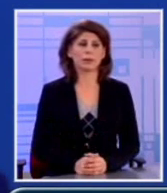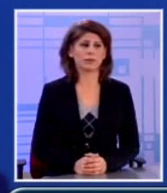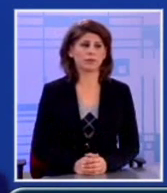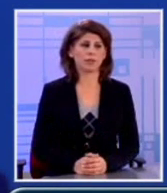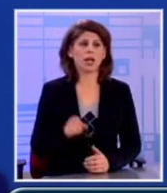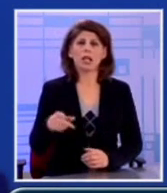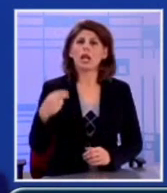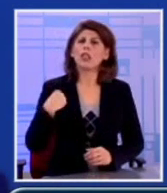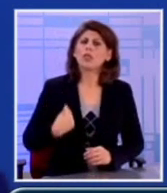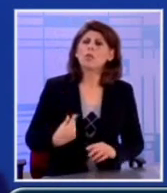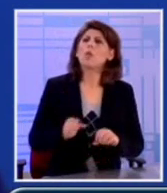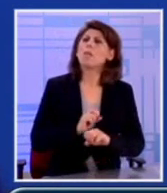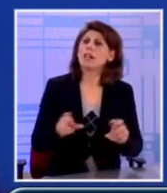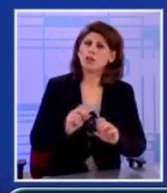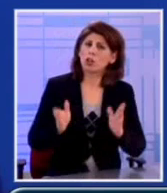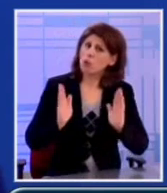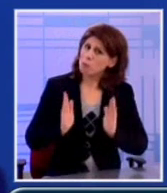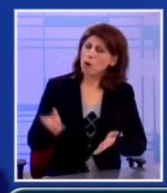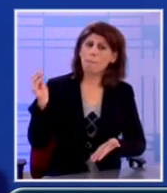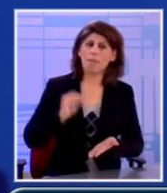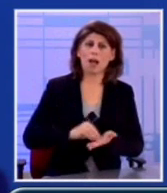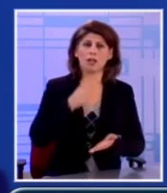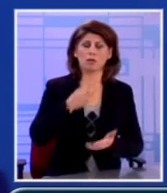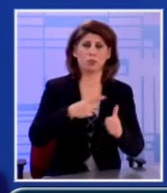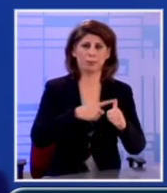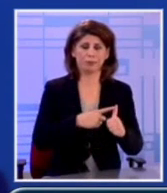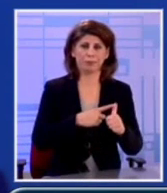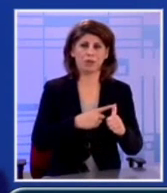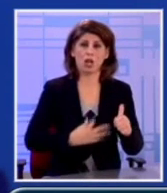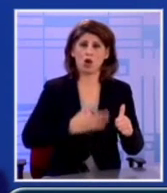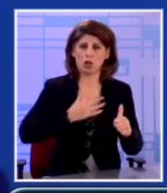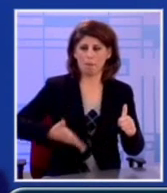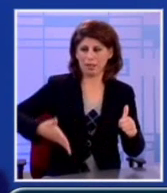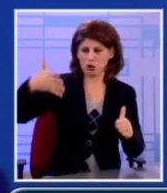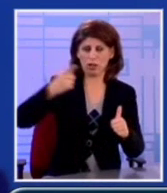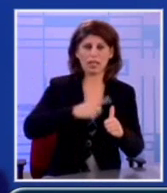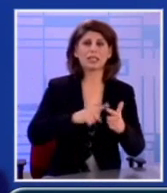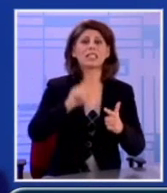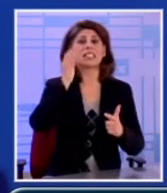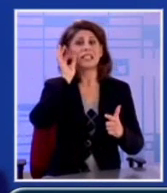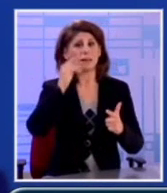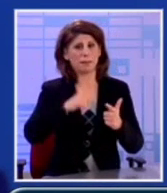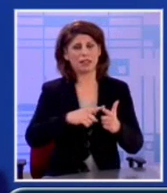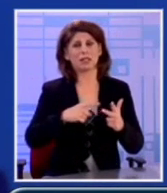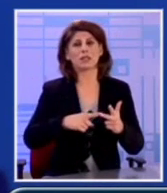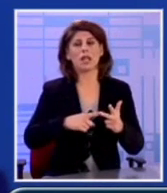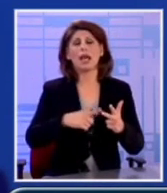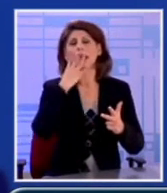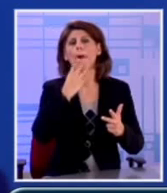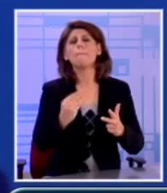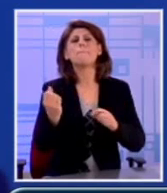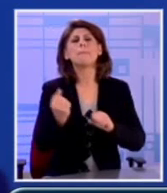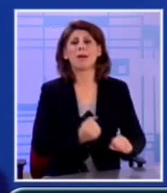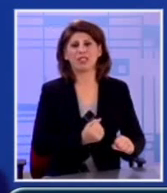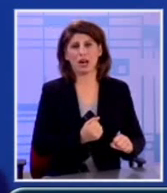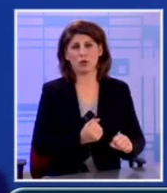είναι μια δημόσια πληροφορία, αλλά μπορώ και να την επαναλάβω. Είναι ο κύριος Μητσοτάκης, ο κύριος Σημίτης και ο κύριος Παπανδρέου. Και θα